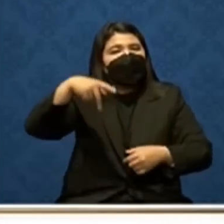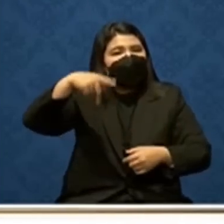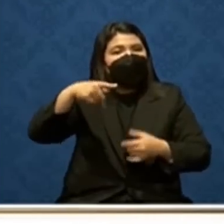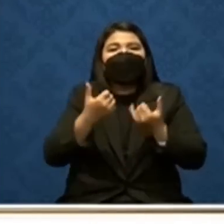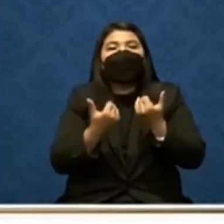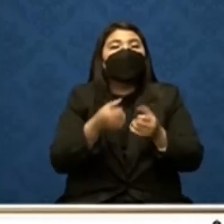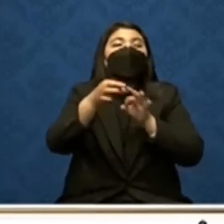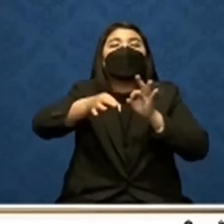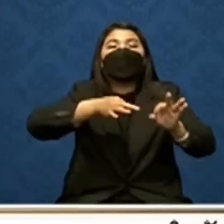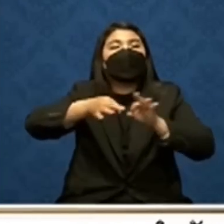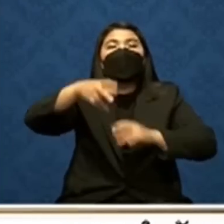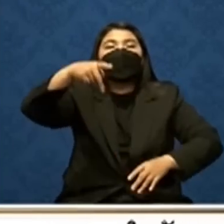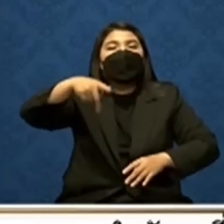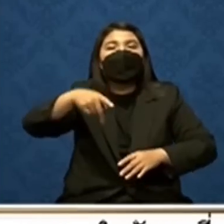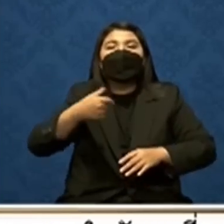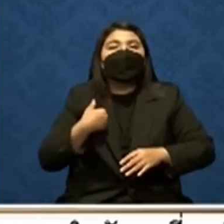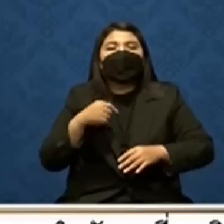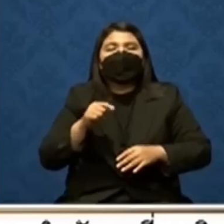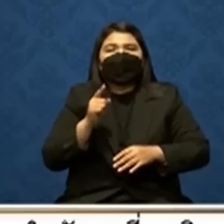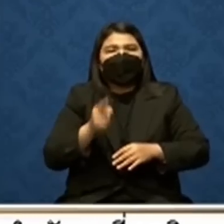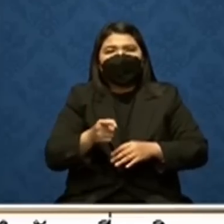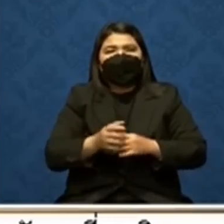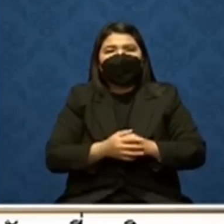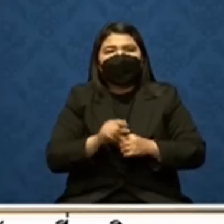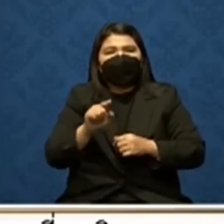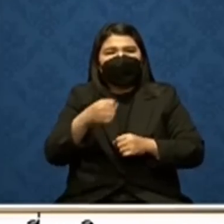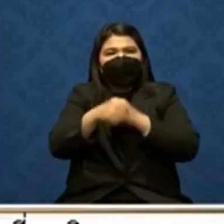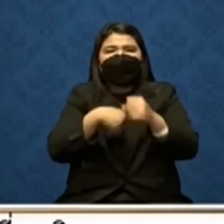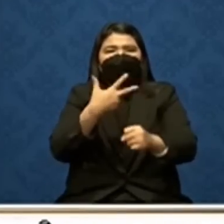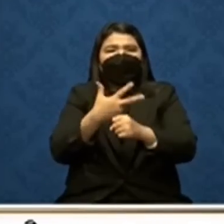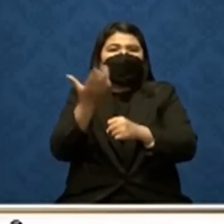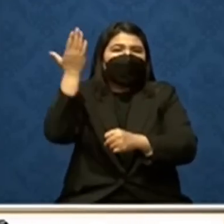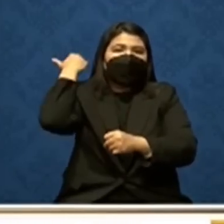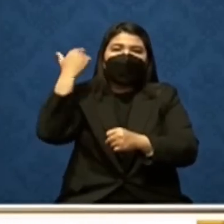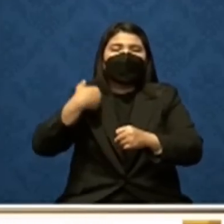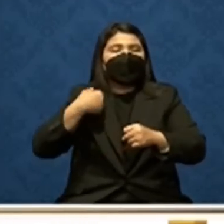ผมปีนกจะพิษษครับไม่ซ้ำ กับ 3 ปีที่ผ่านมา